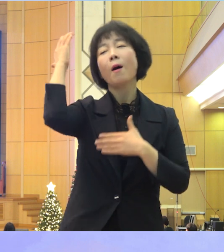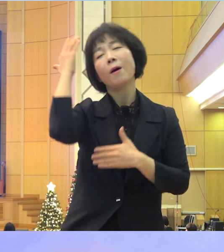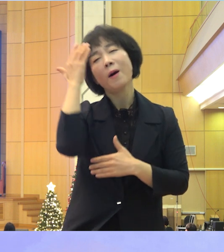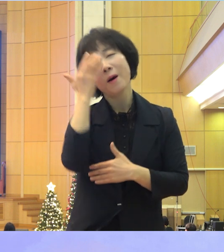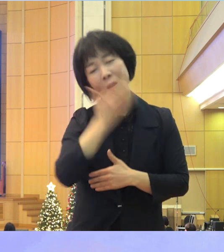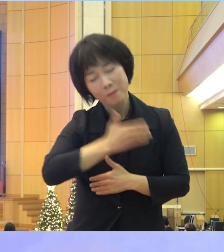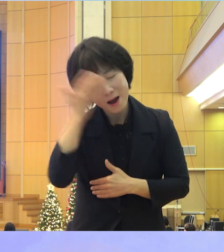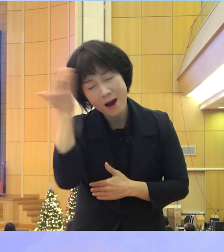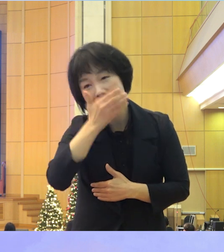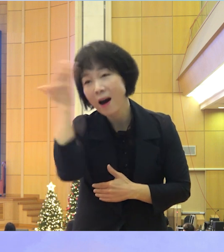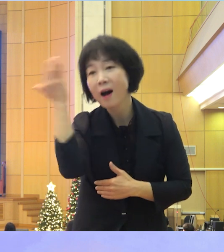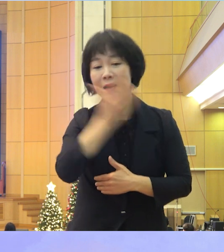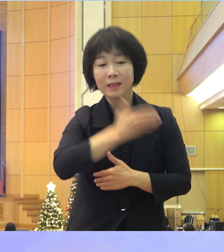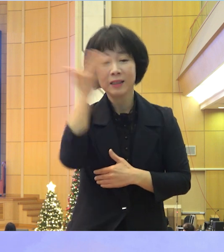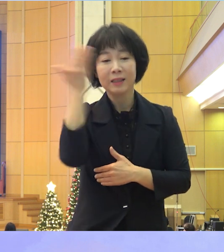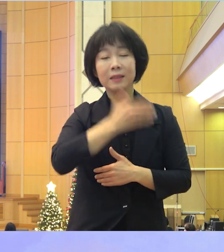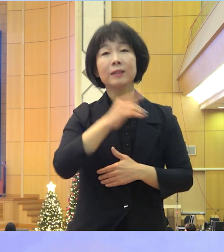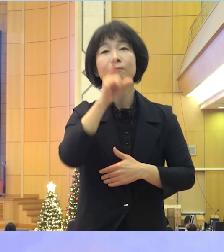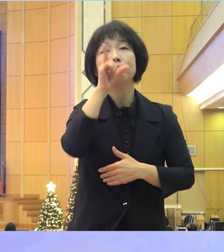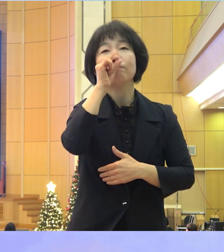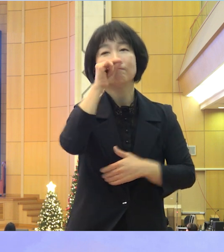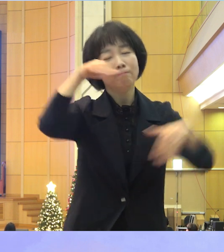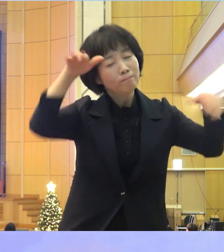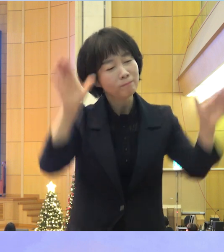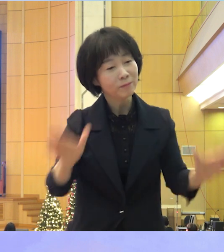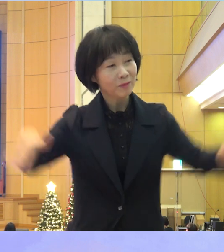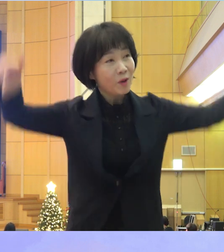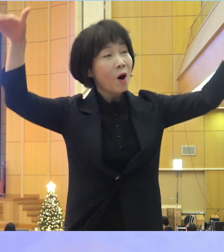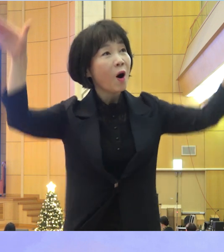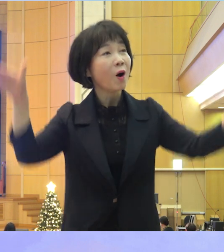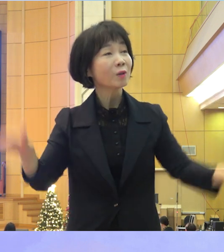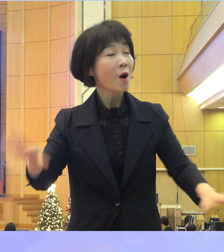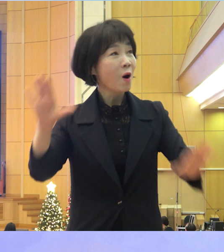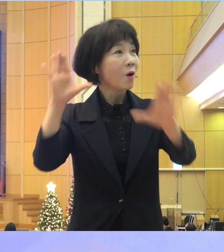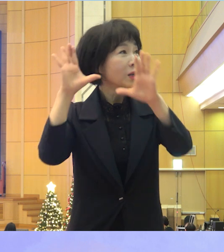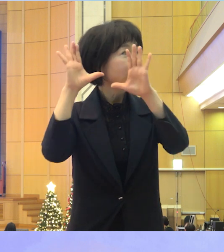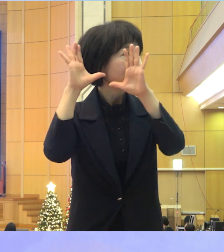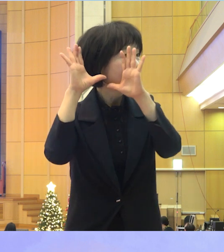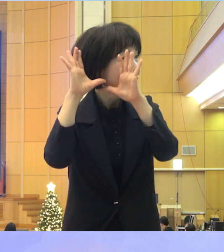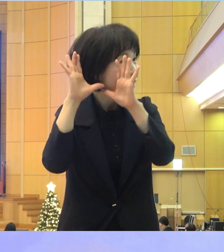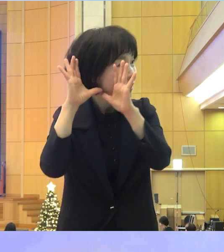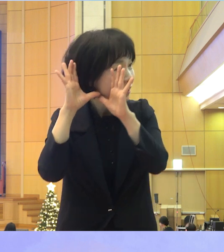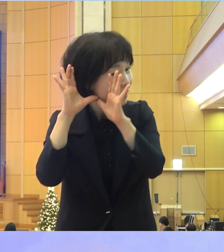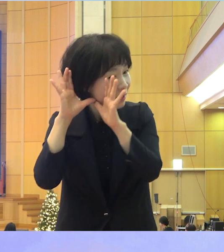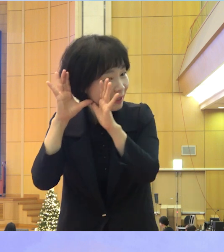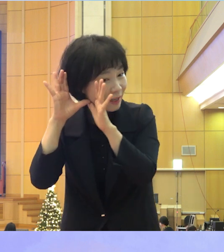듯 저 맑은